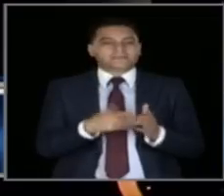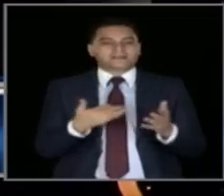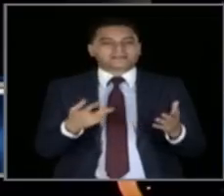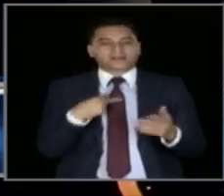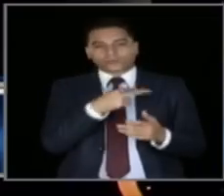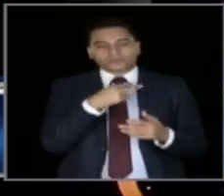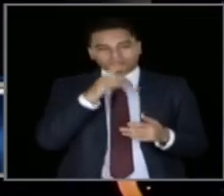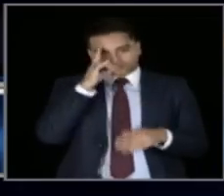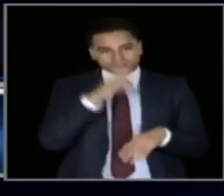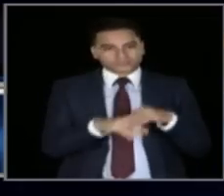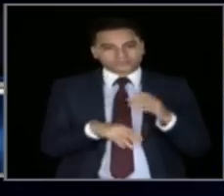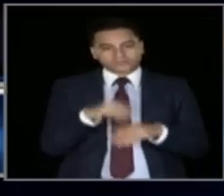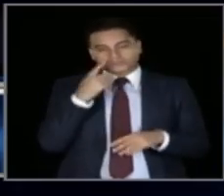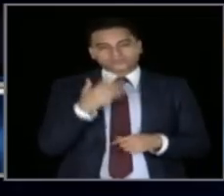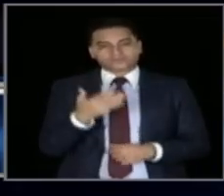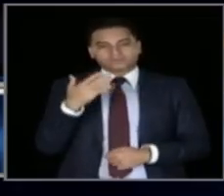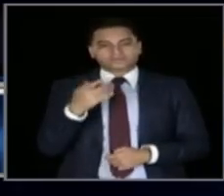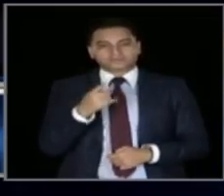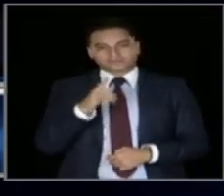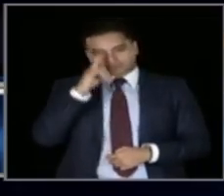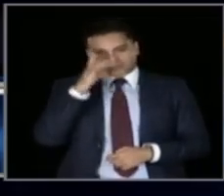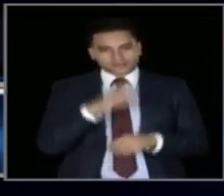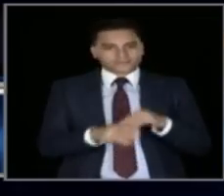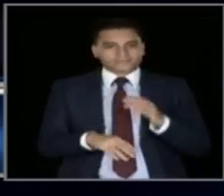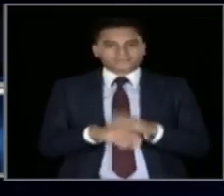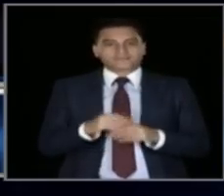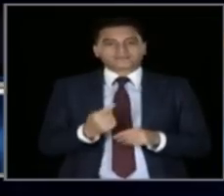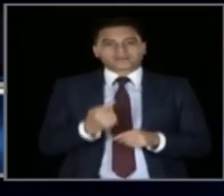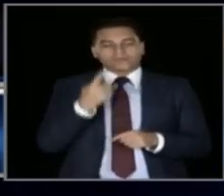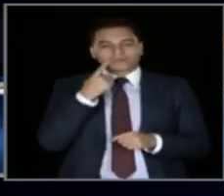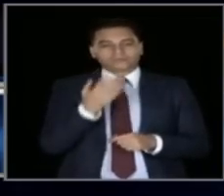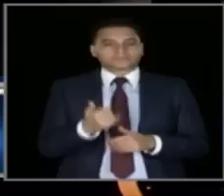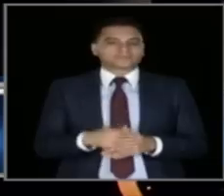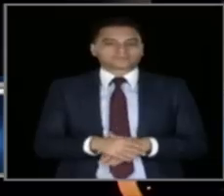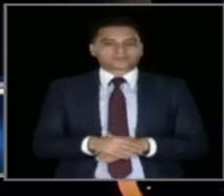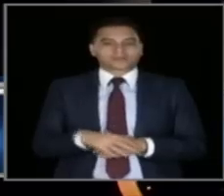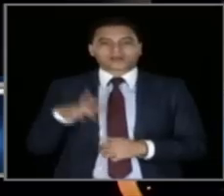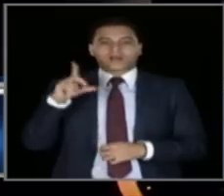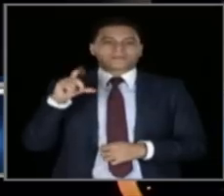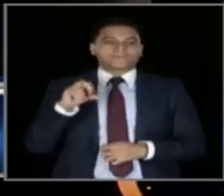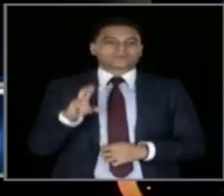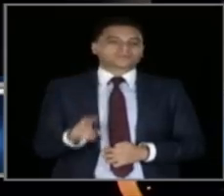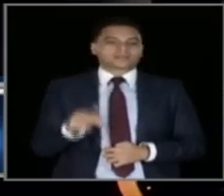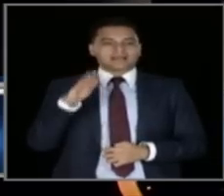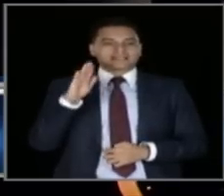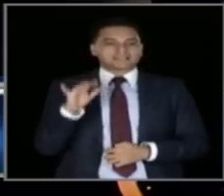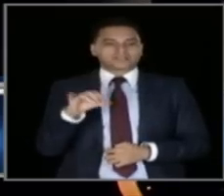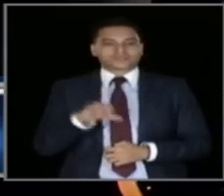انا هو هنخمن، مفيش غير كده. خلينا نشوف تخمينتك، ولما نشوف تخمينته اجابتك. البوتاسيوم.